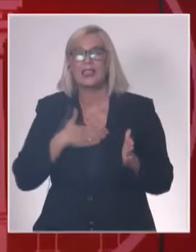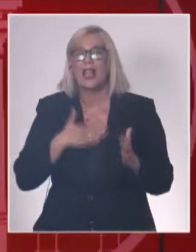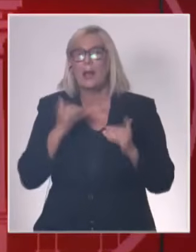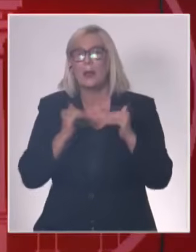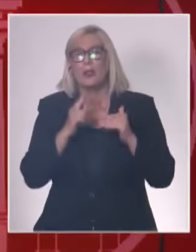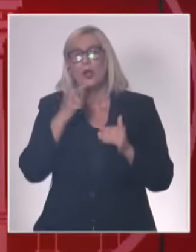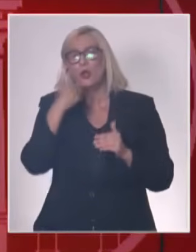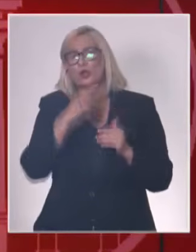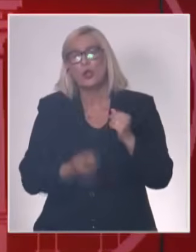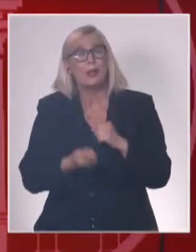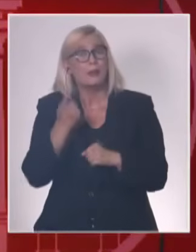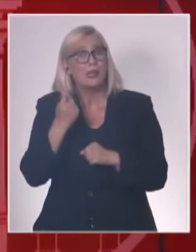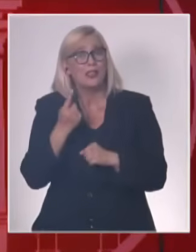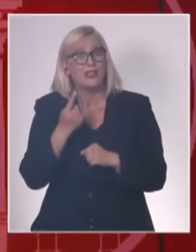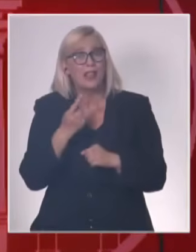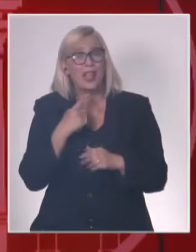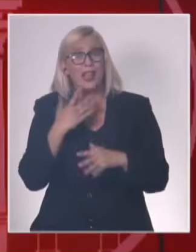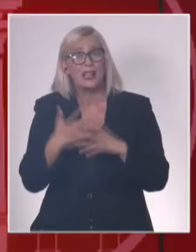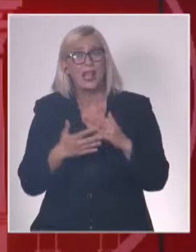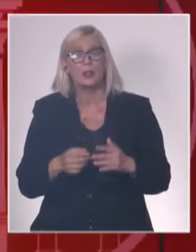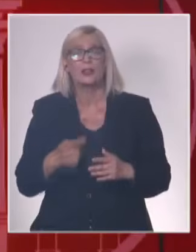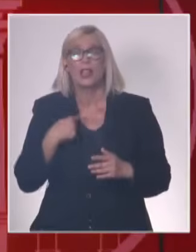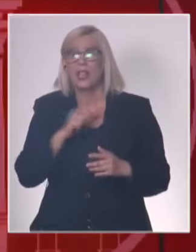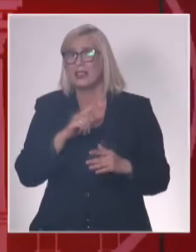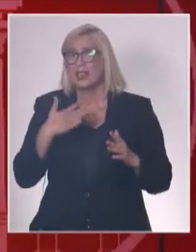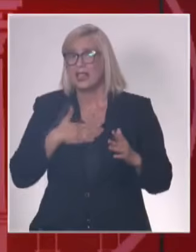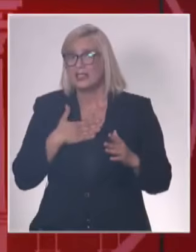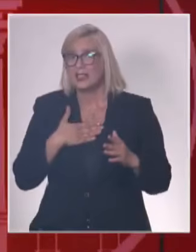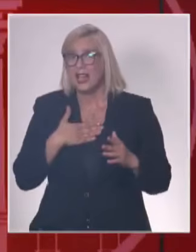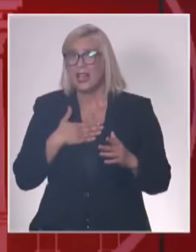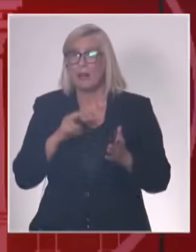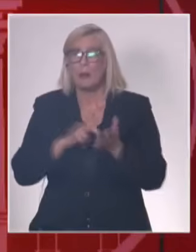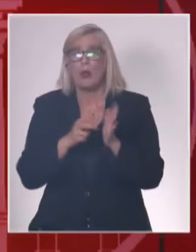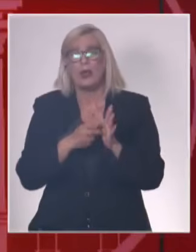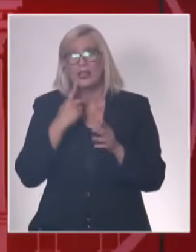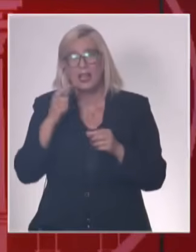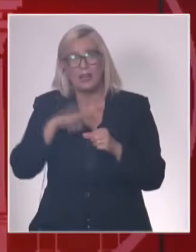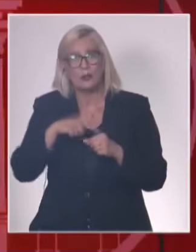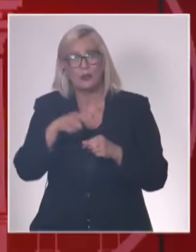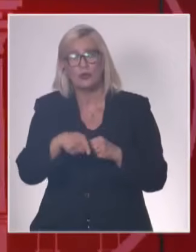кои што ќе предизвикаат стихија. Така што јас не би внесувал тука политика, туку би